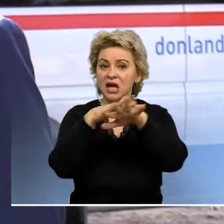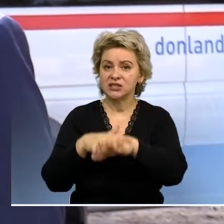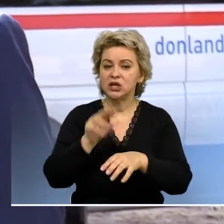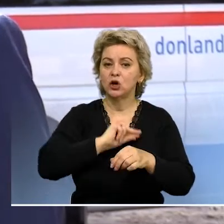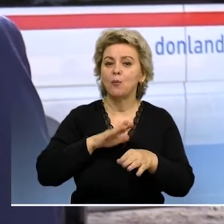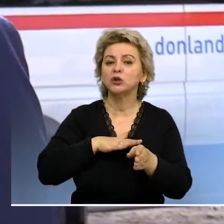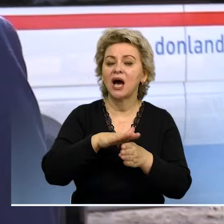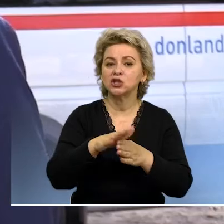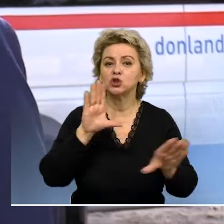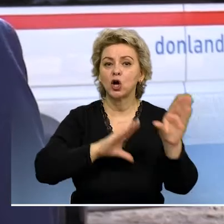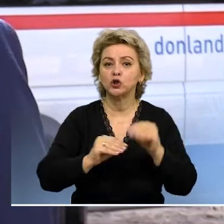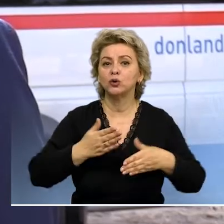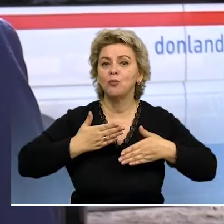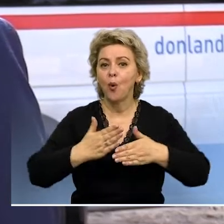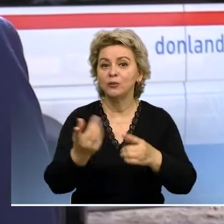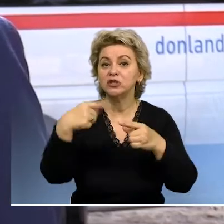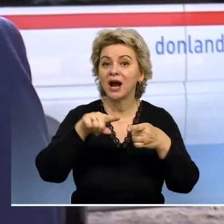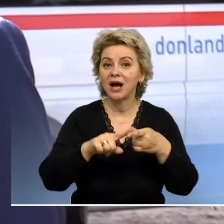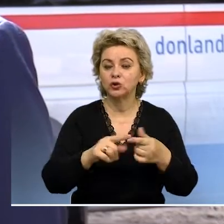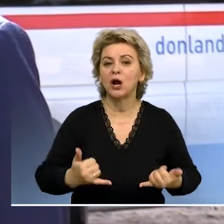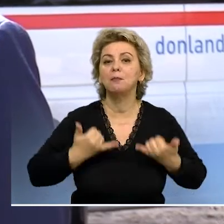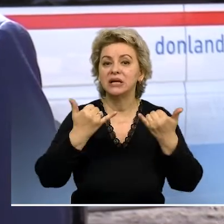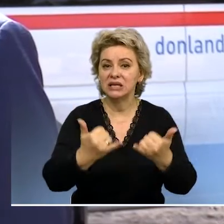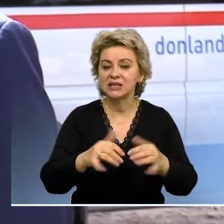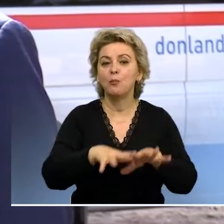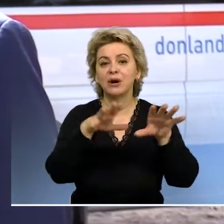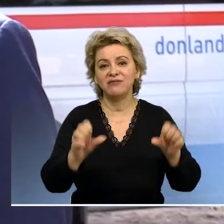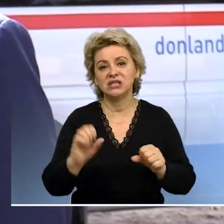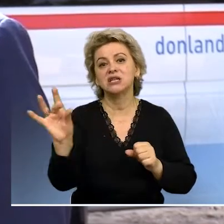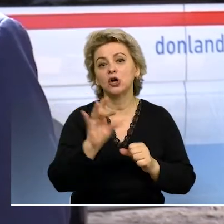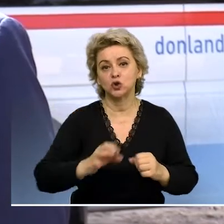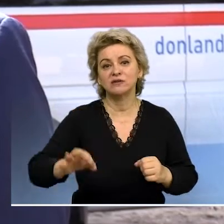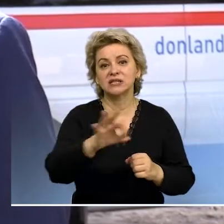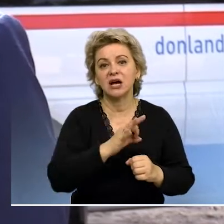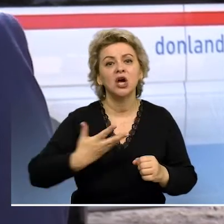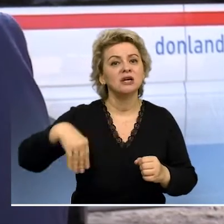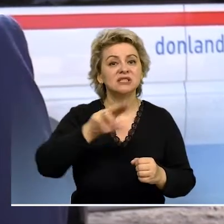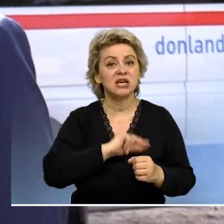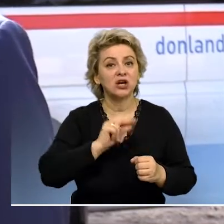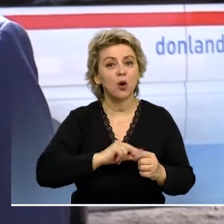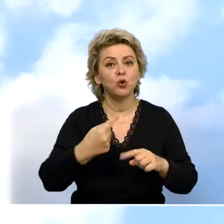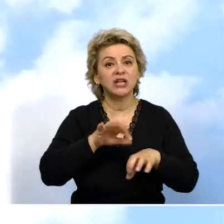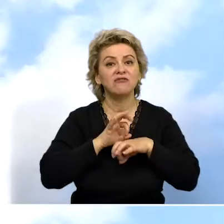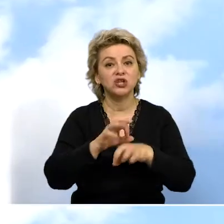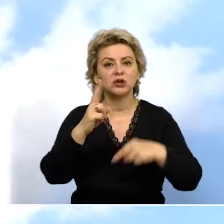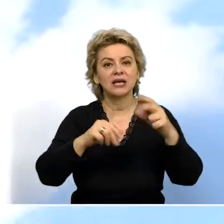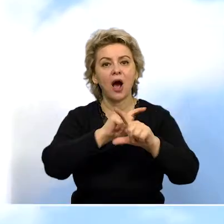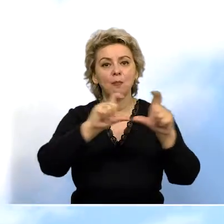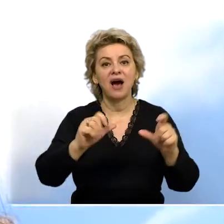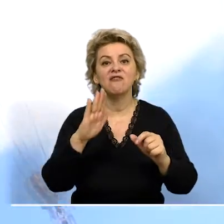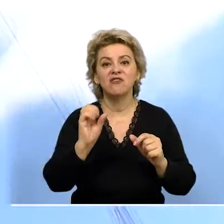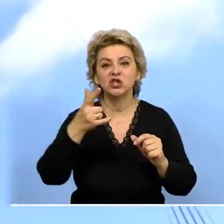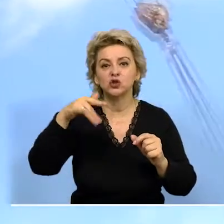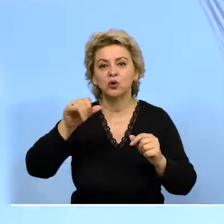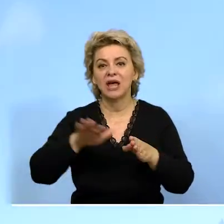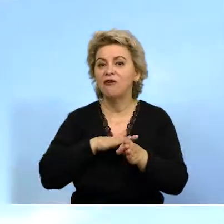сегодня финансирование работ осуществляется за счет субсидий, которые предоставляются правительством Ростовской области. Все работы на объекте